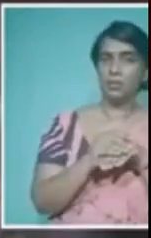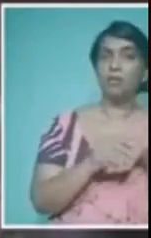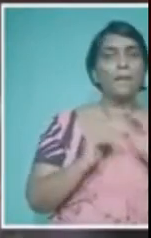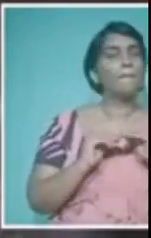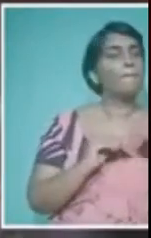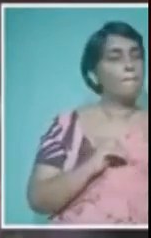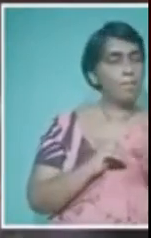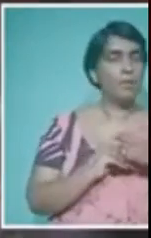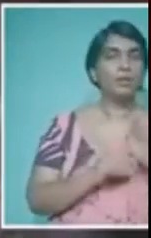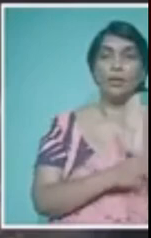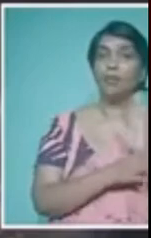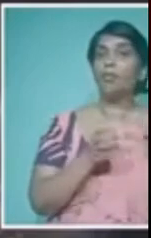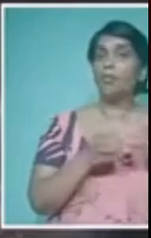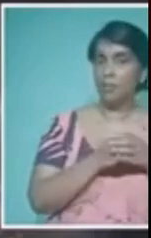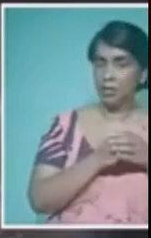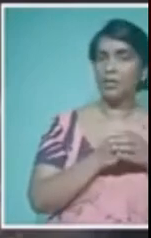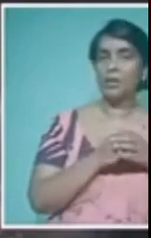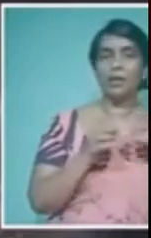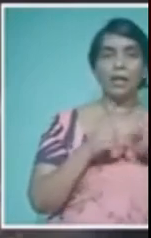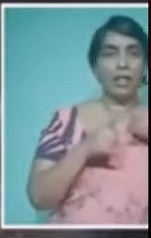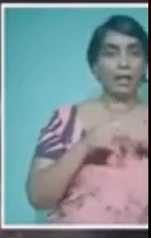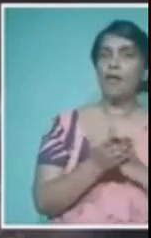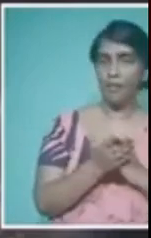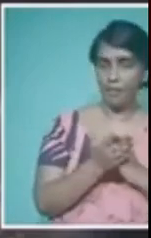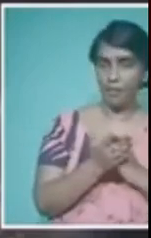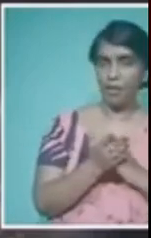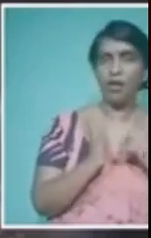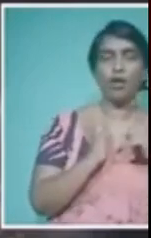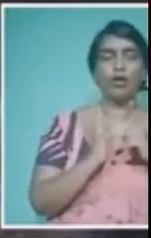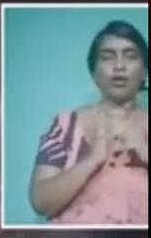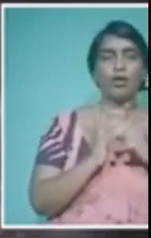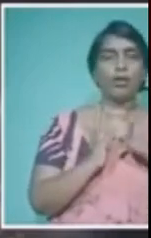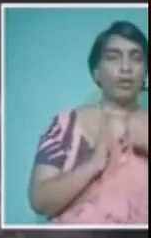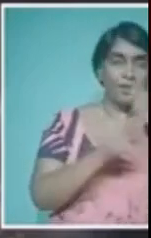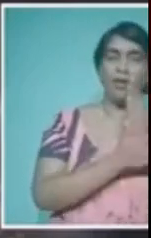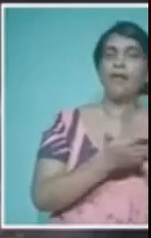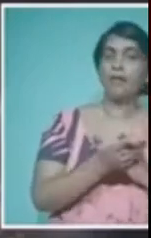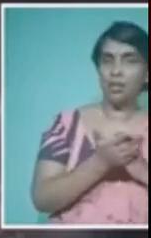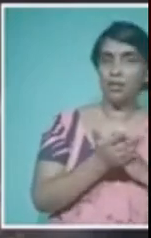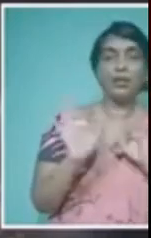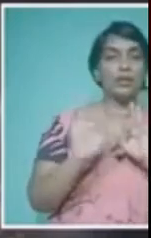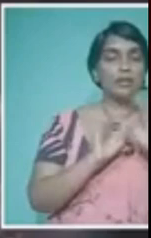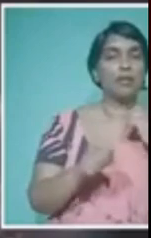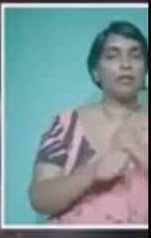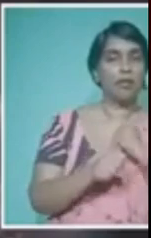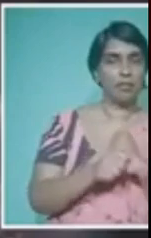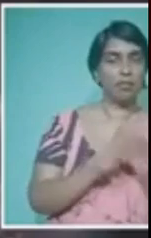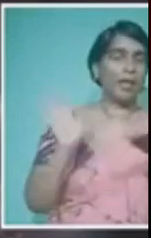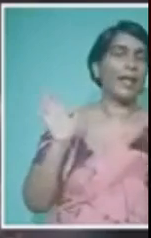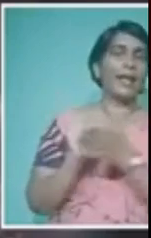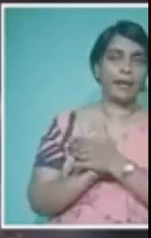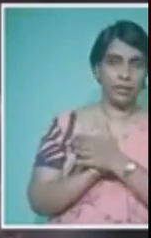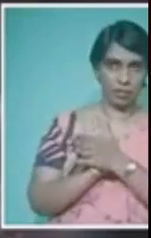ඊට පස්සේ ශ්‍රී ලංකා නිදහස් පක්ෂයේ මධ්‍යම කරන තීන්දුවක් අනුව කොටසක් එක්සත් ජනතා නිදහස් සන්ධානයේ කොටසක් යහපාලන ආණ්ඩුවට එකතු